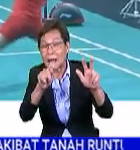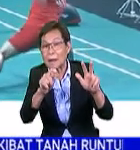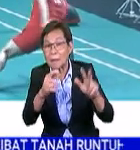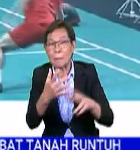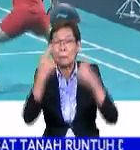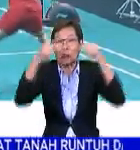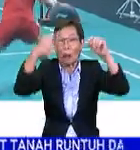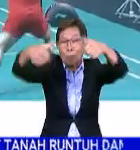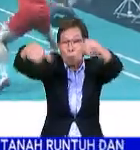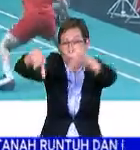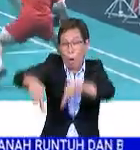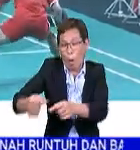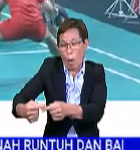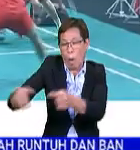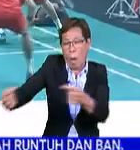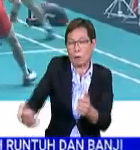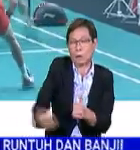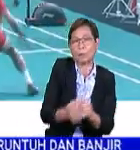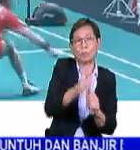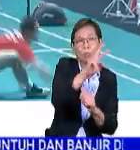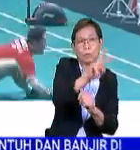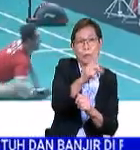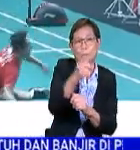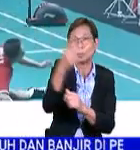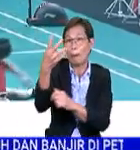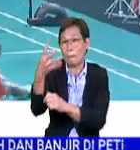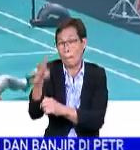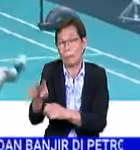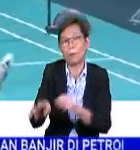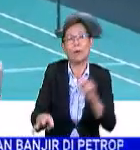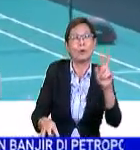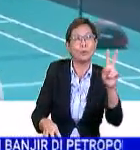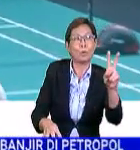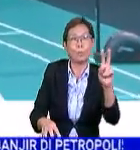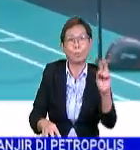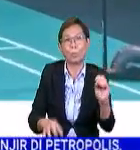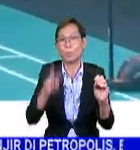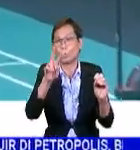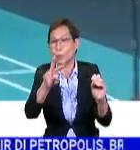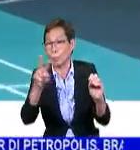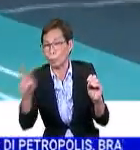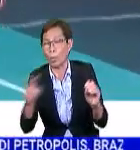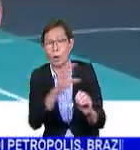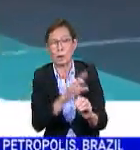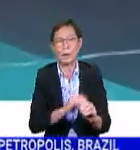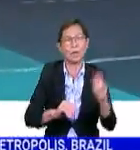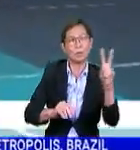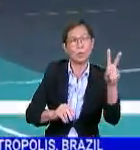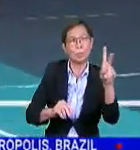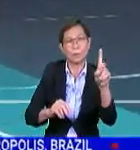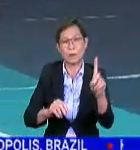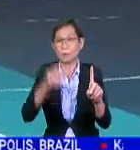berjaya menundukkan lawan dengan mata 21-14, 20-22 dan